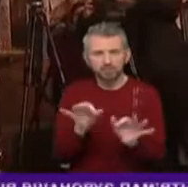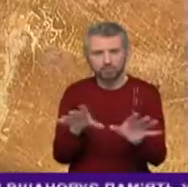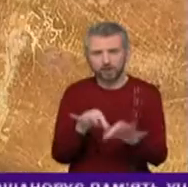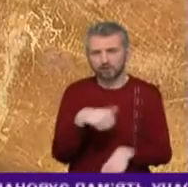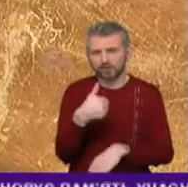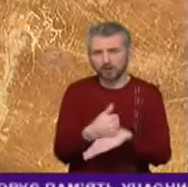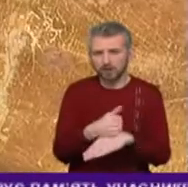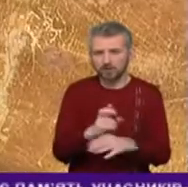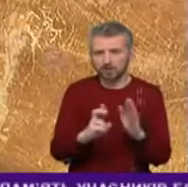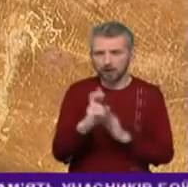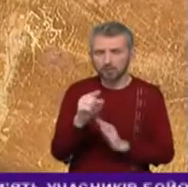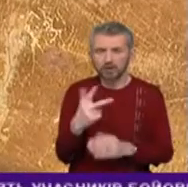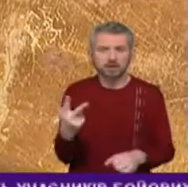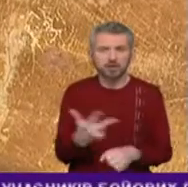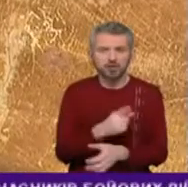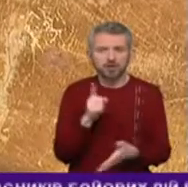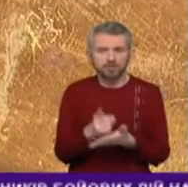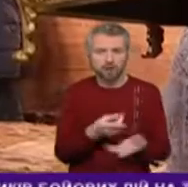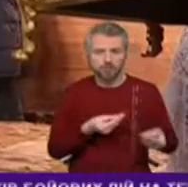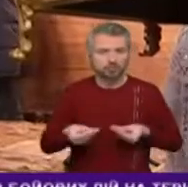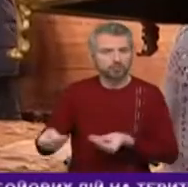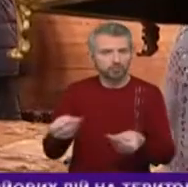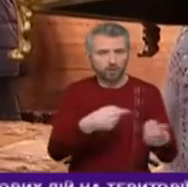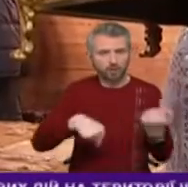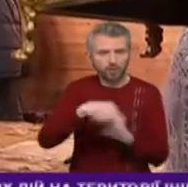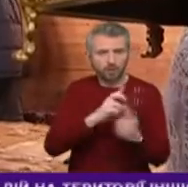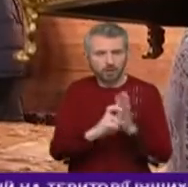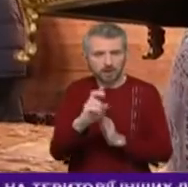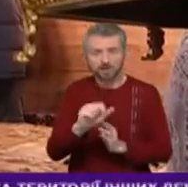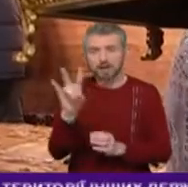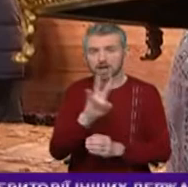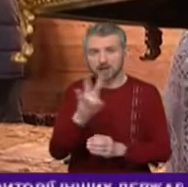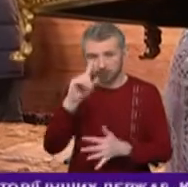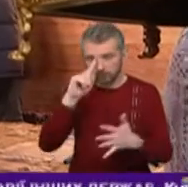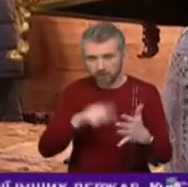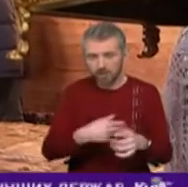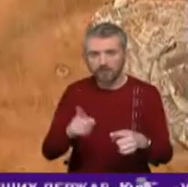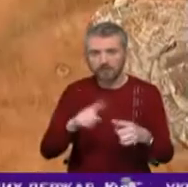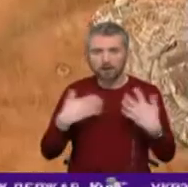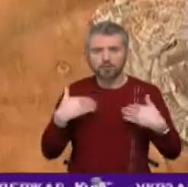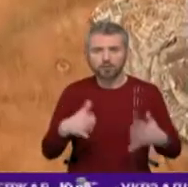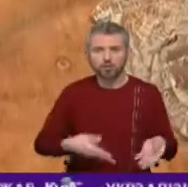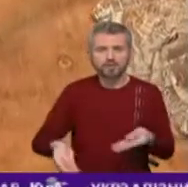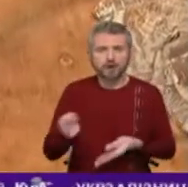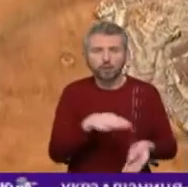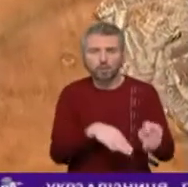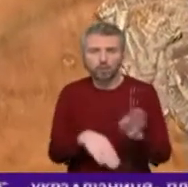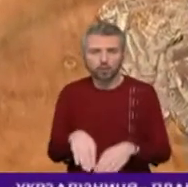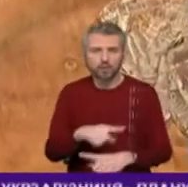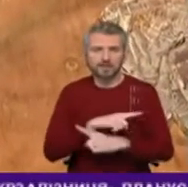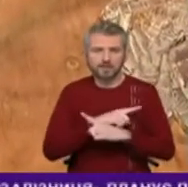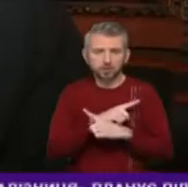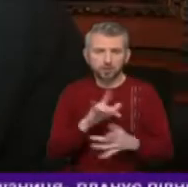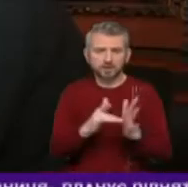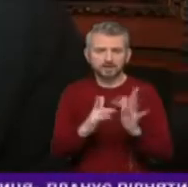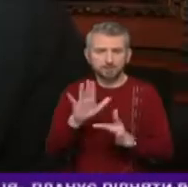храму. Її тричі мають пронести довкола церкви, бо за релігійним віровченням у це полотно загорнули тіло Христа після